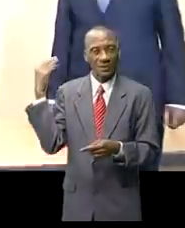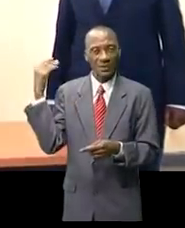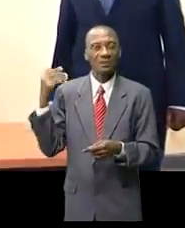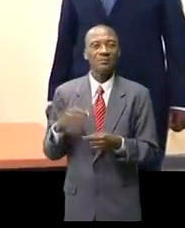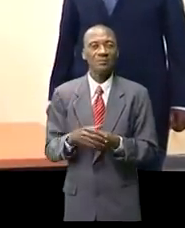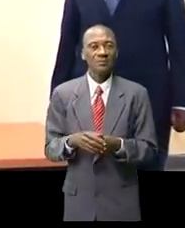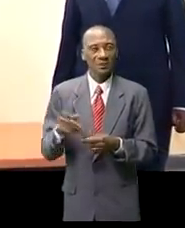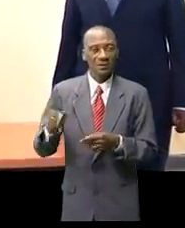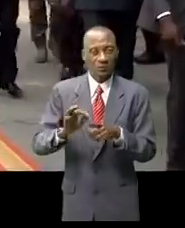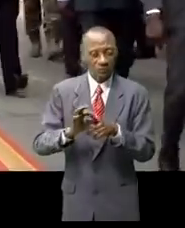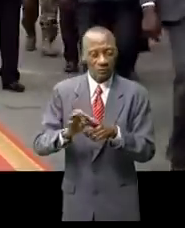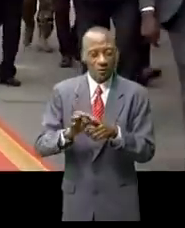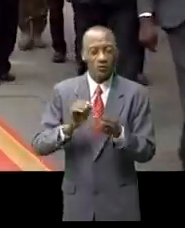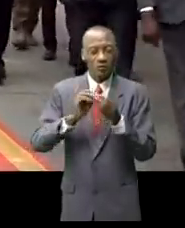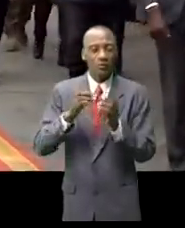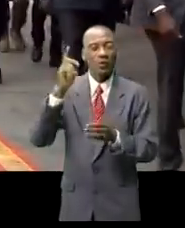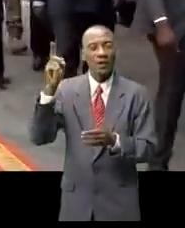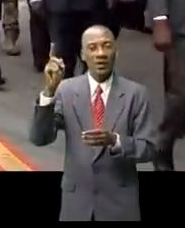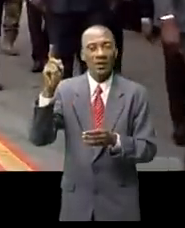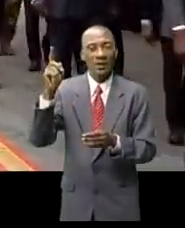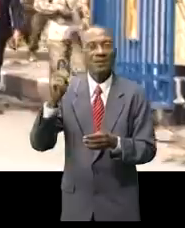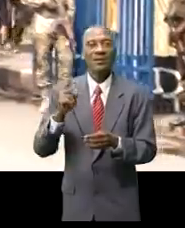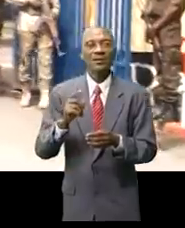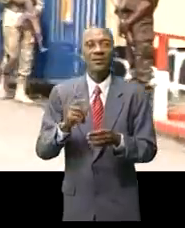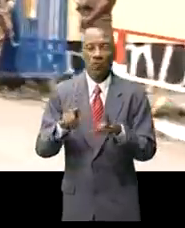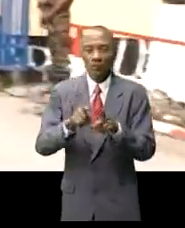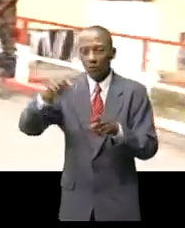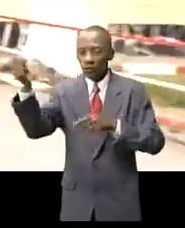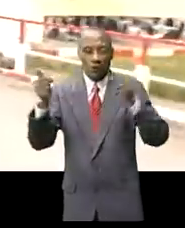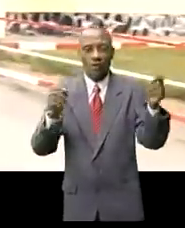institution de formation d'élite qui répond aux standards internationaux.